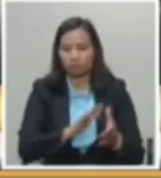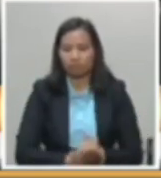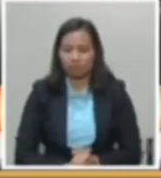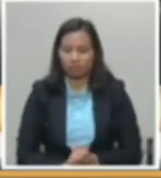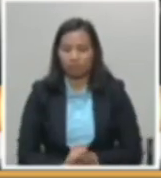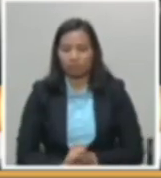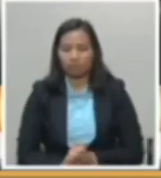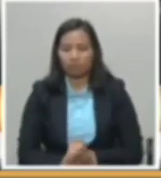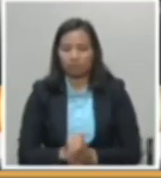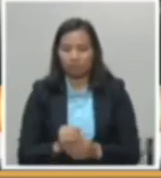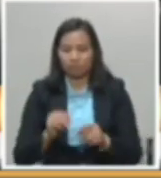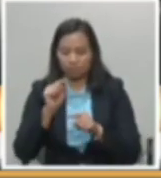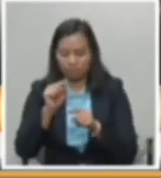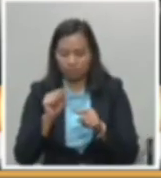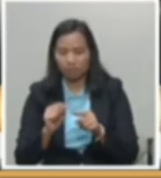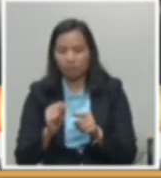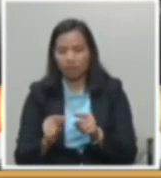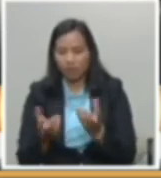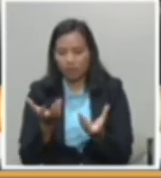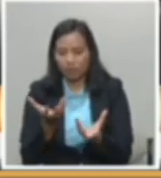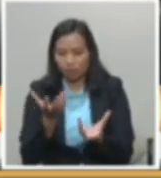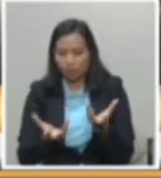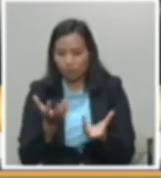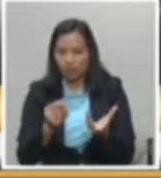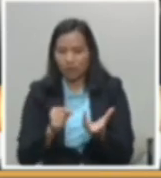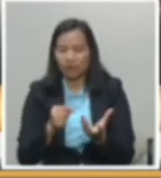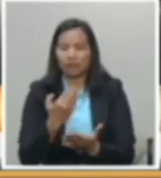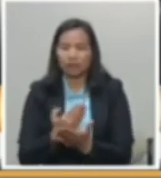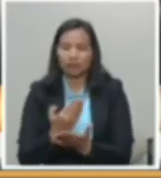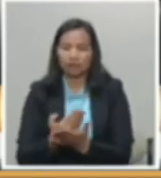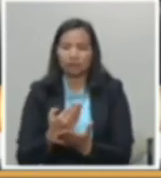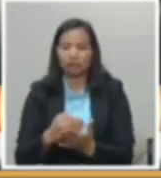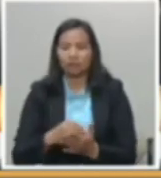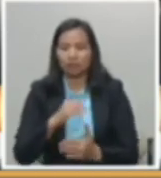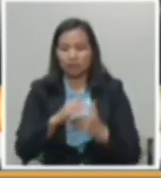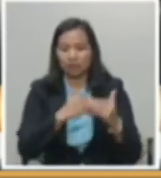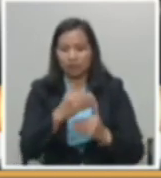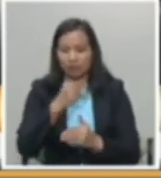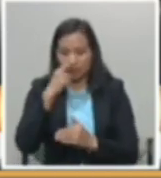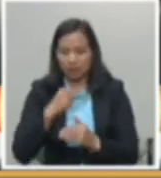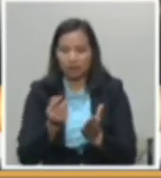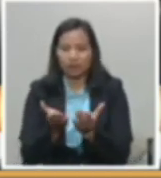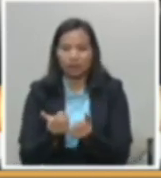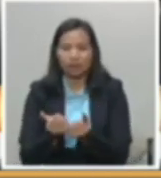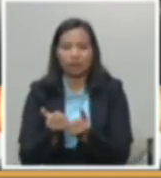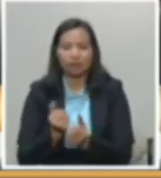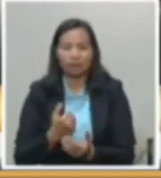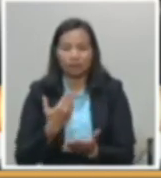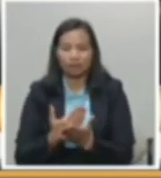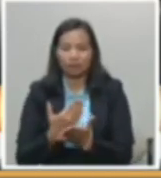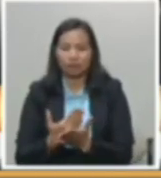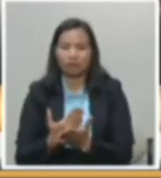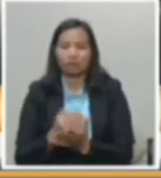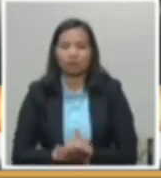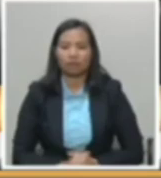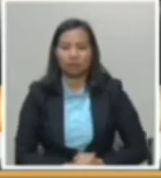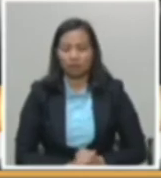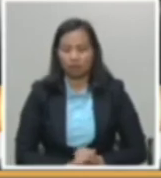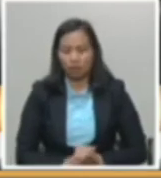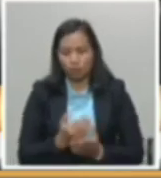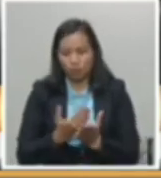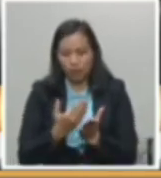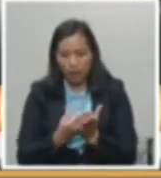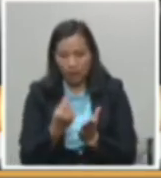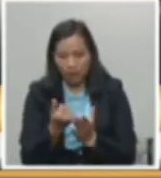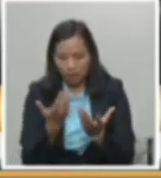แง่ของปริมาณและราคาประเทศไทยเป็นประเทศผู้รับราคาหรือที่เรียกว่า price taker ราค